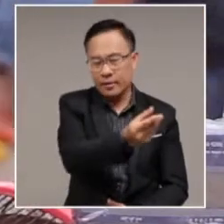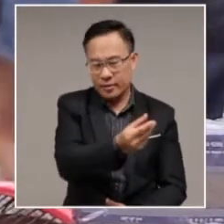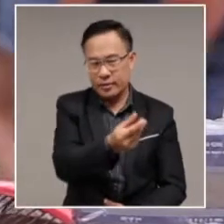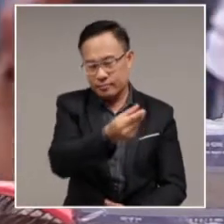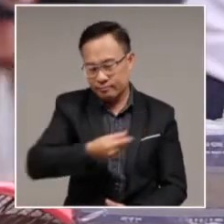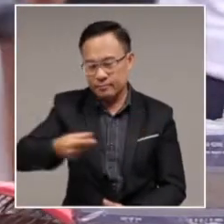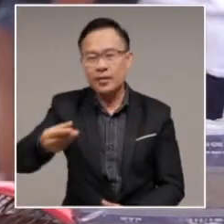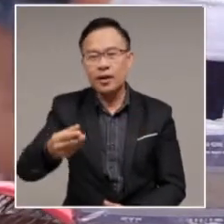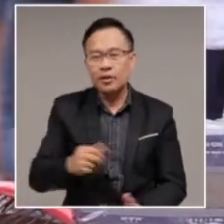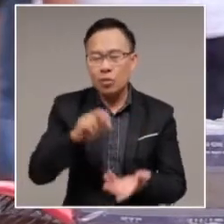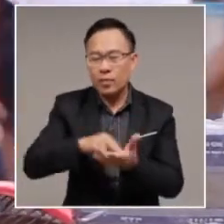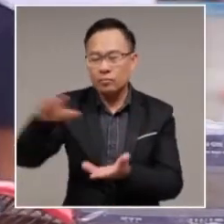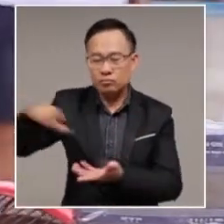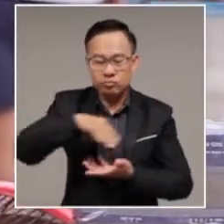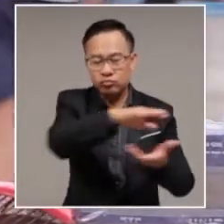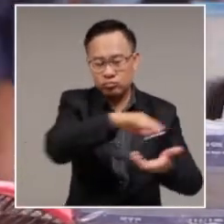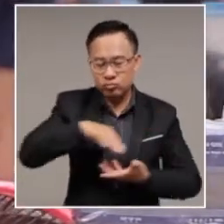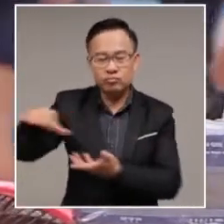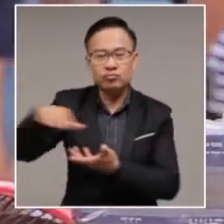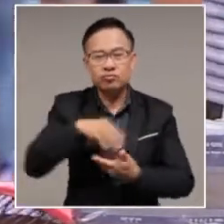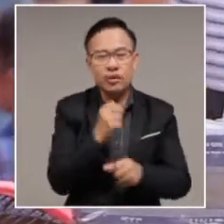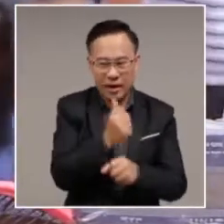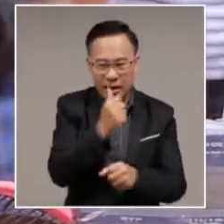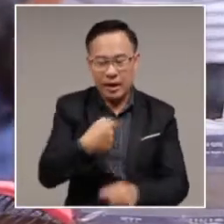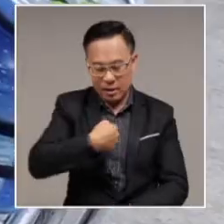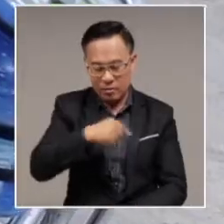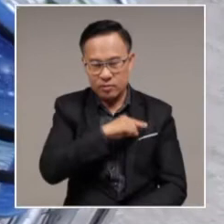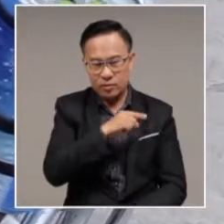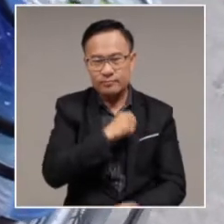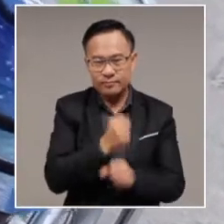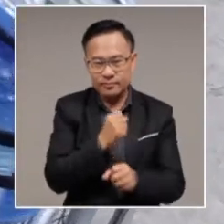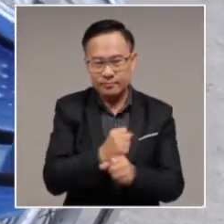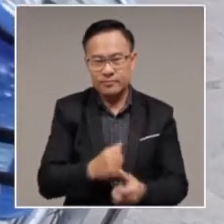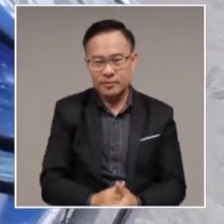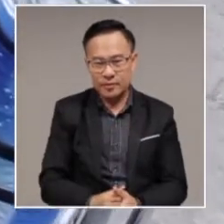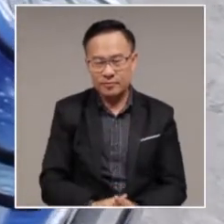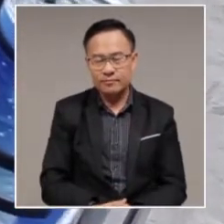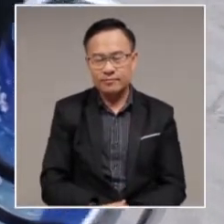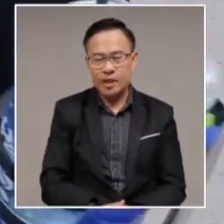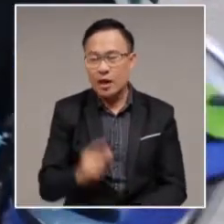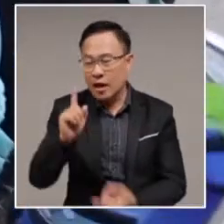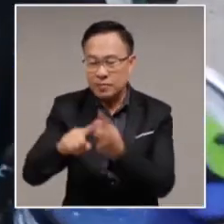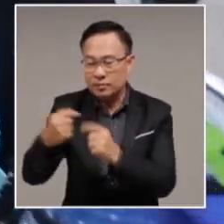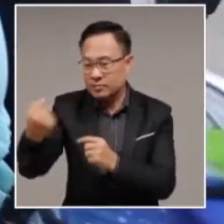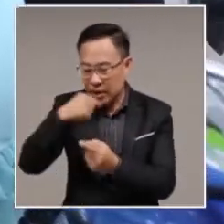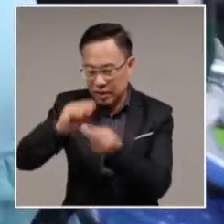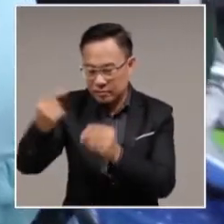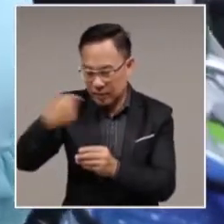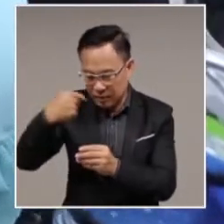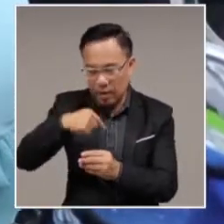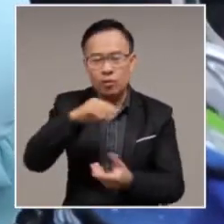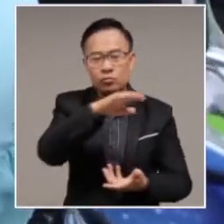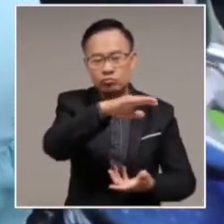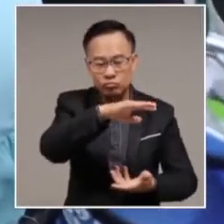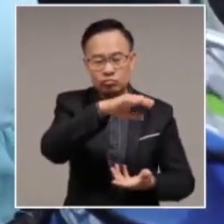แล้วก็ซื้อให้เขาเอาเงินจ่ายให้เขาอะไรอย่างเงี้ยคือรับผิดชอบส่วนที่คนมาเอาอ่ะชอบ